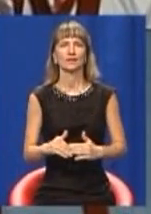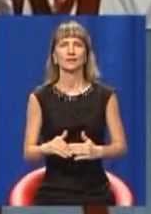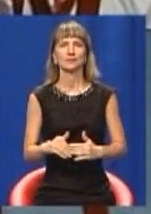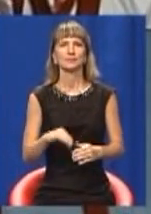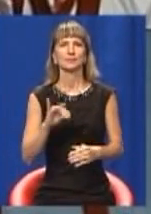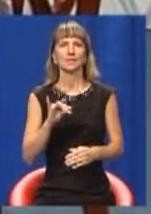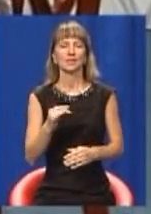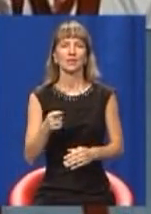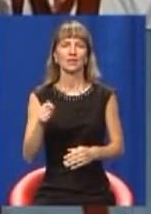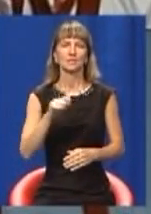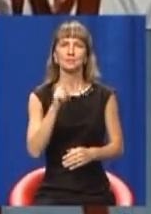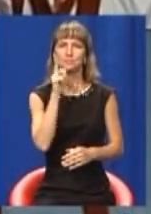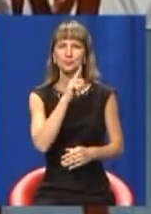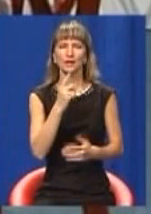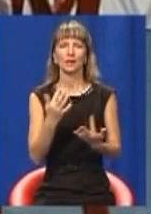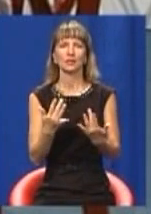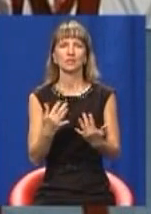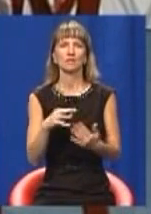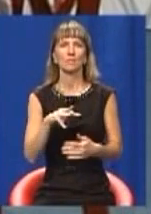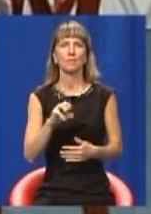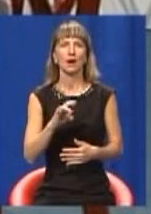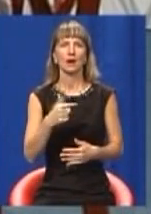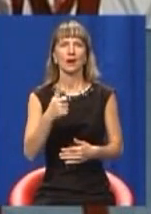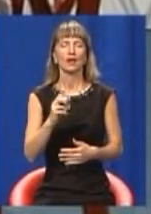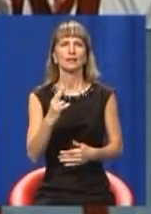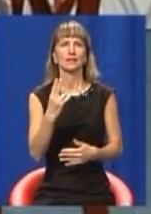и насыплю небольшое количество марганцовки.